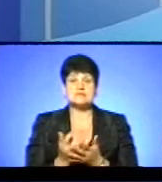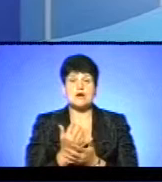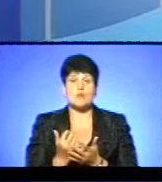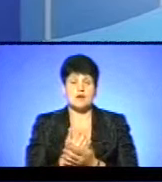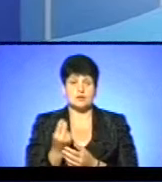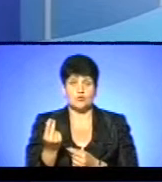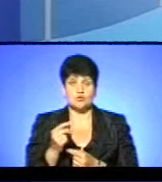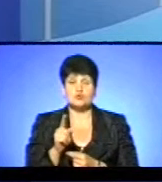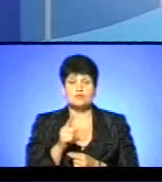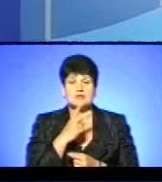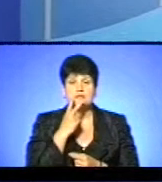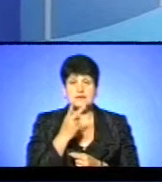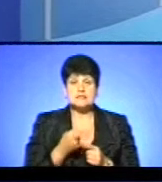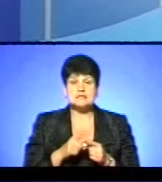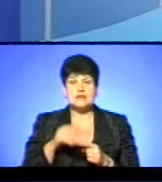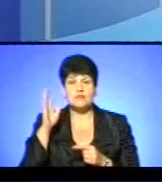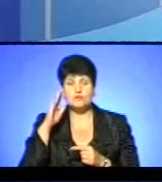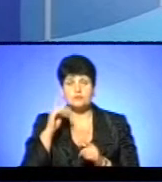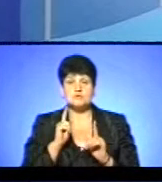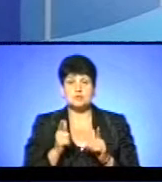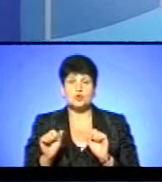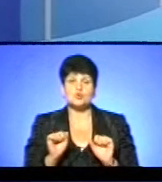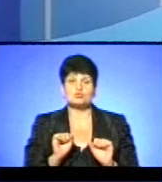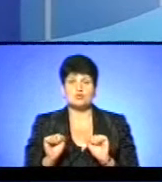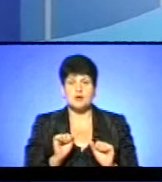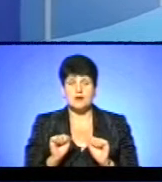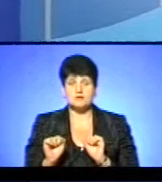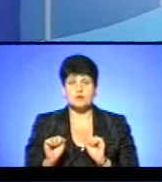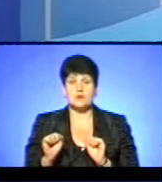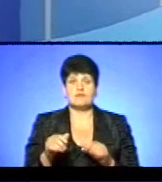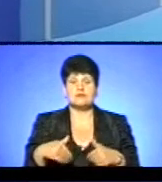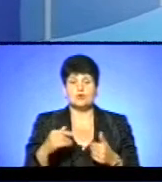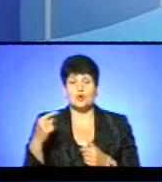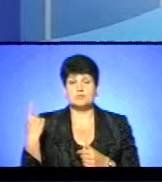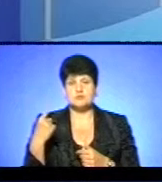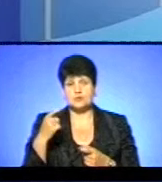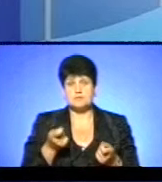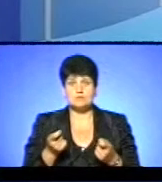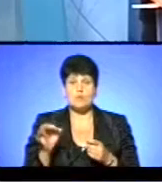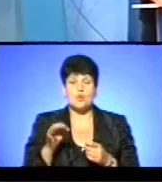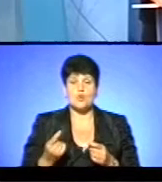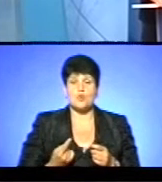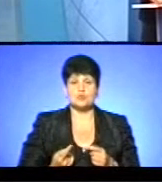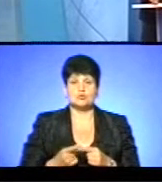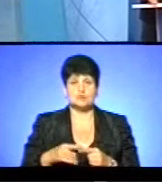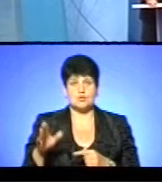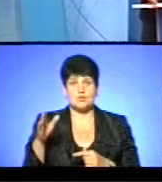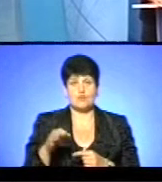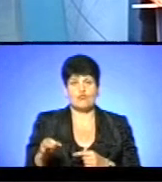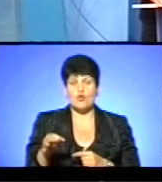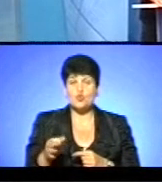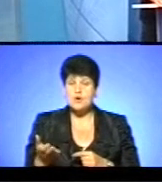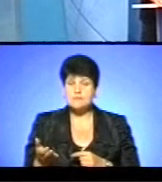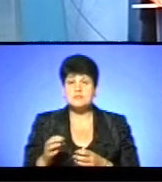замість того, щоб дивитися за цією водоймою згідно розпорядження, яке видно обласною адміністрацією про охорону даної водойми, то...